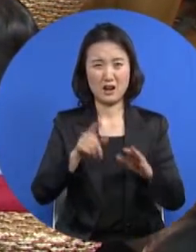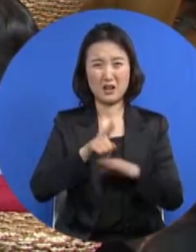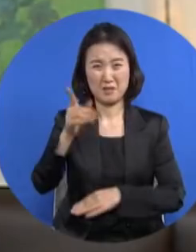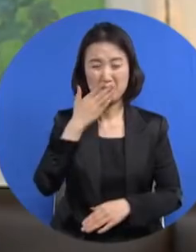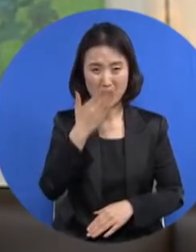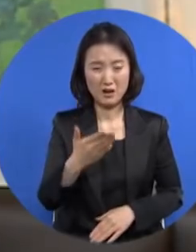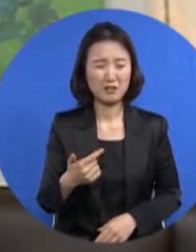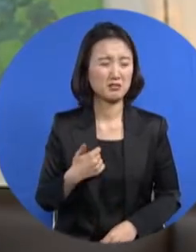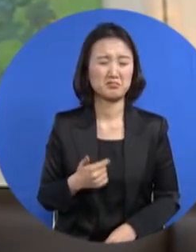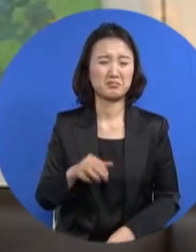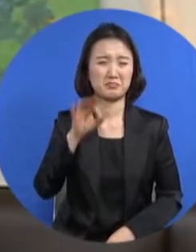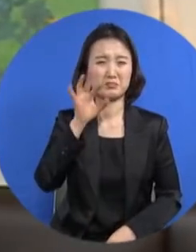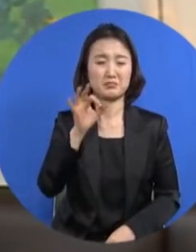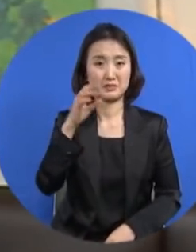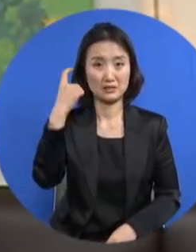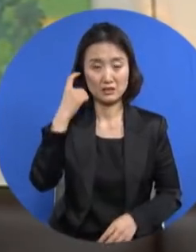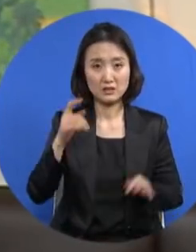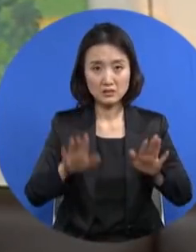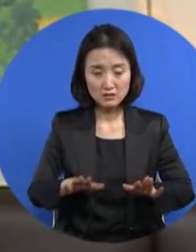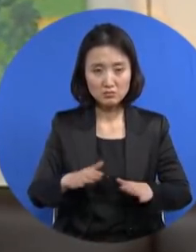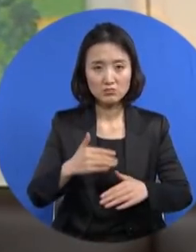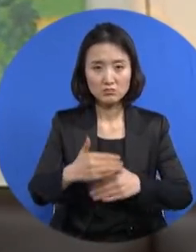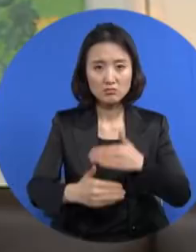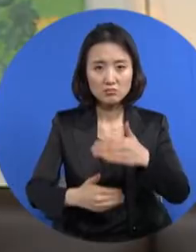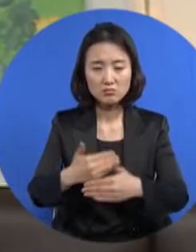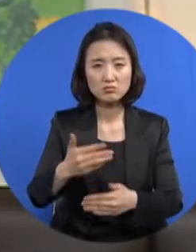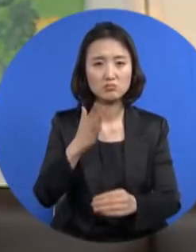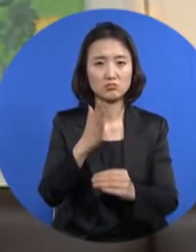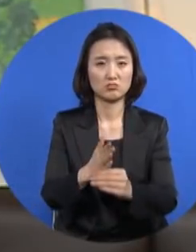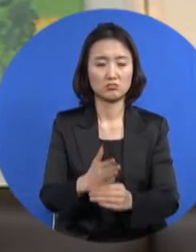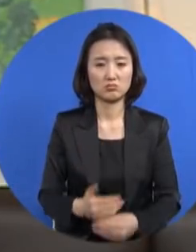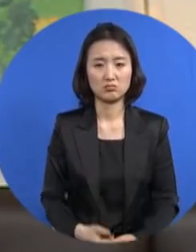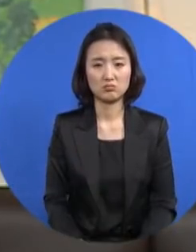믿었죠? 네. 그런데 지금 현실이 되고 있잖아요. 네.